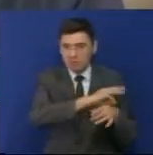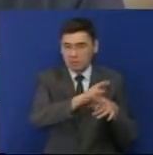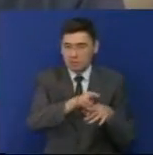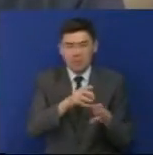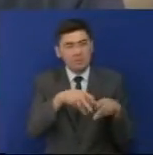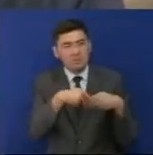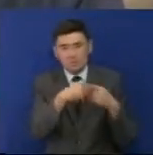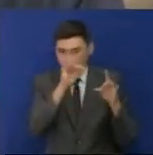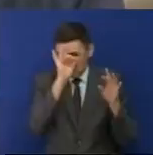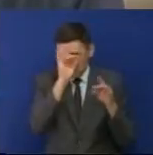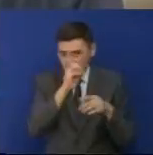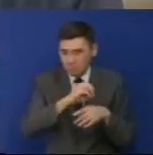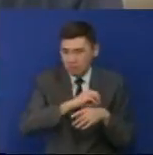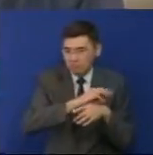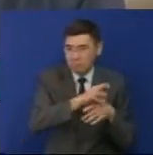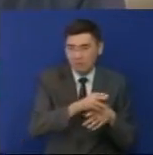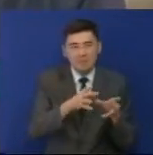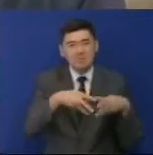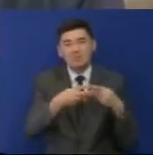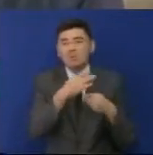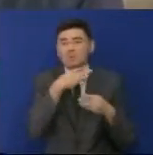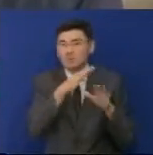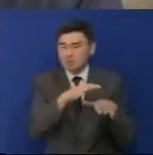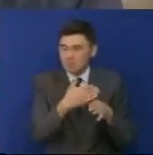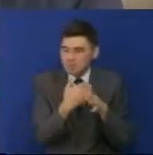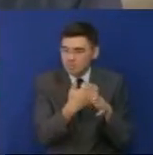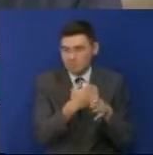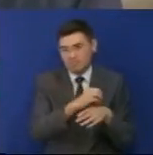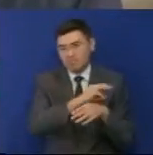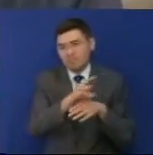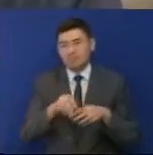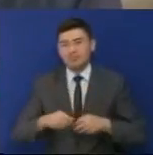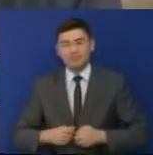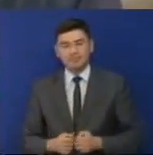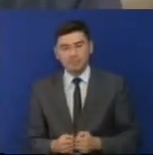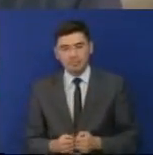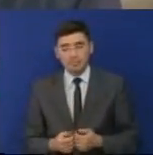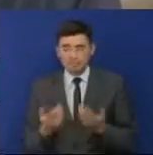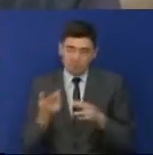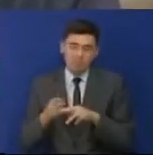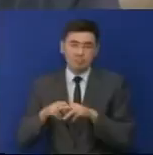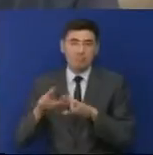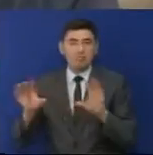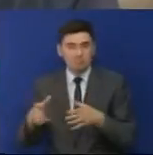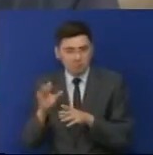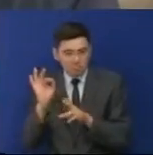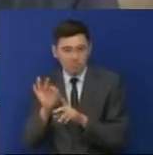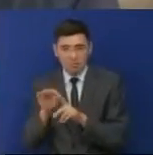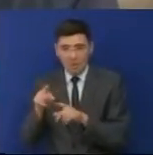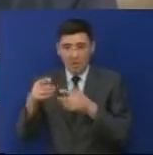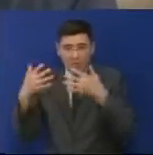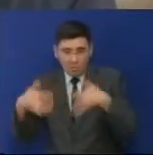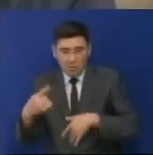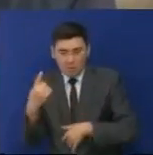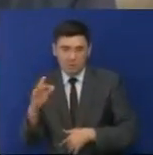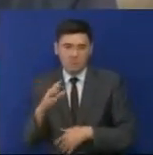семьясы төмендерге, көп балаларға көмектесу. Міне осы шараны бұлар енді тоқтатпай